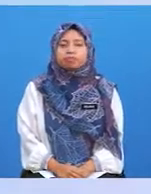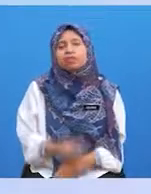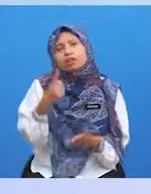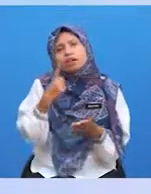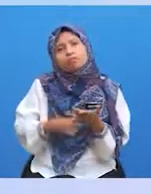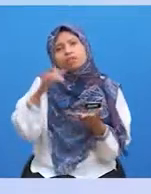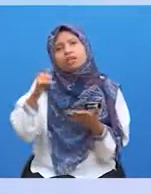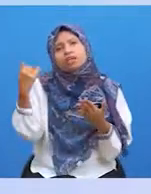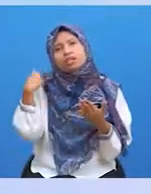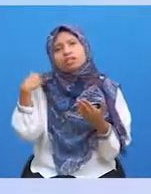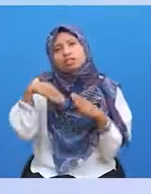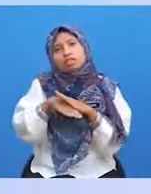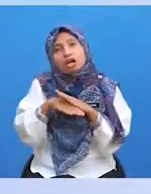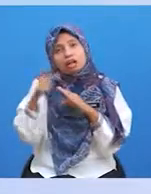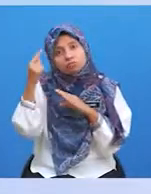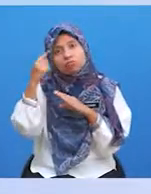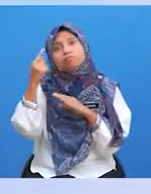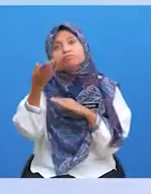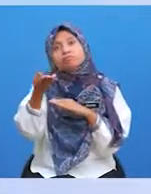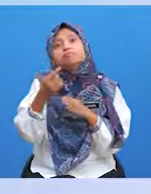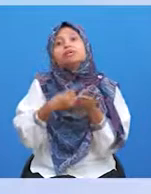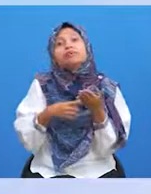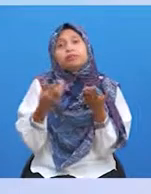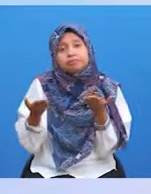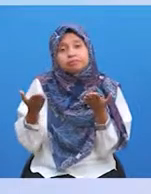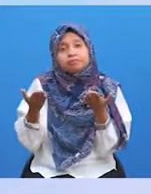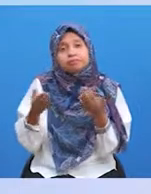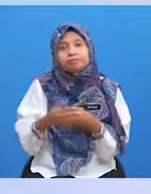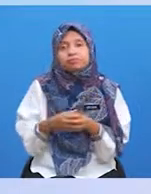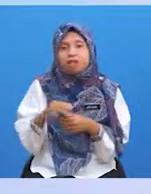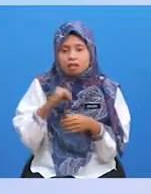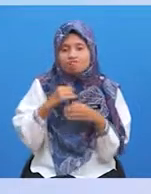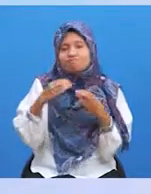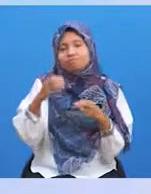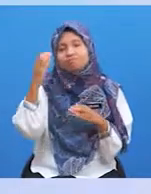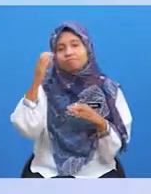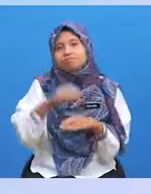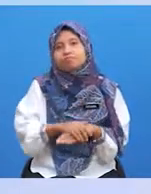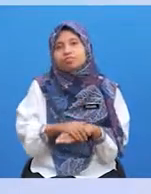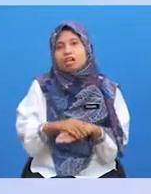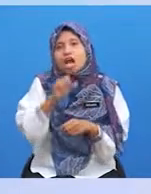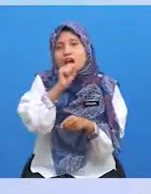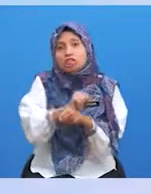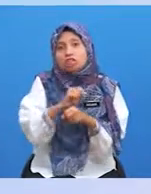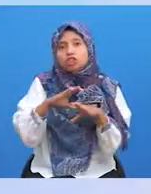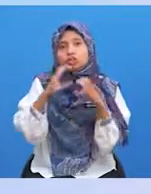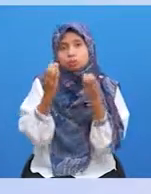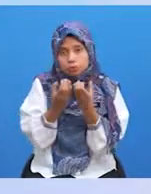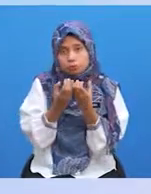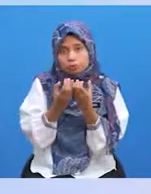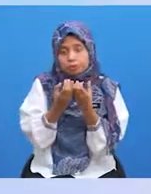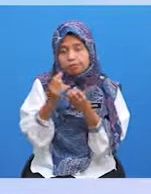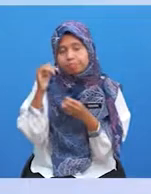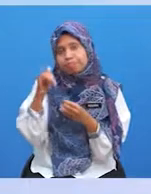Apa yang ada dalam kotak minda kamu? Saya cuba, cikgu. Kerja berkumpulan.